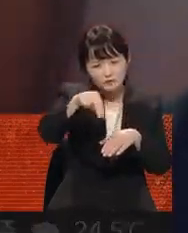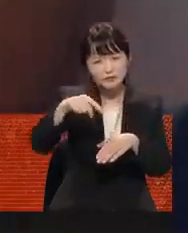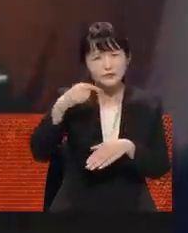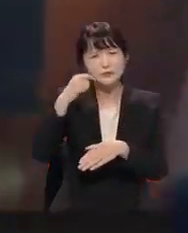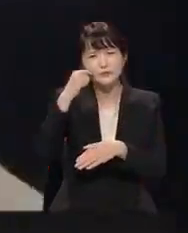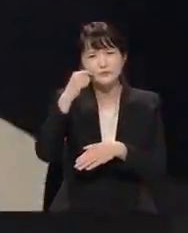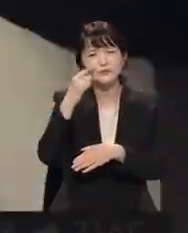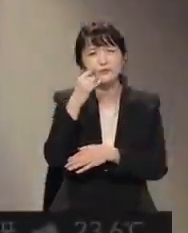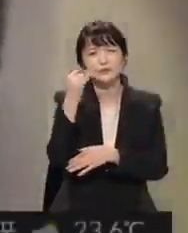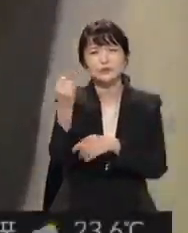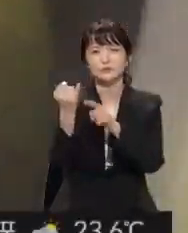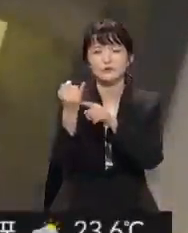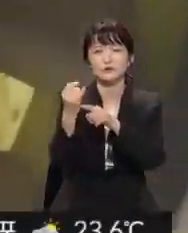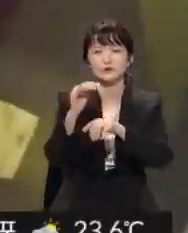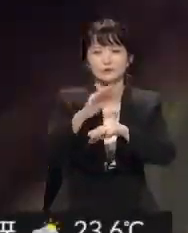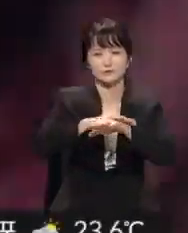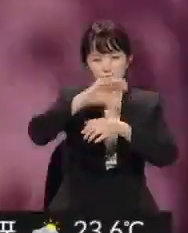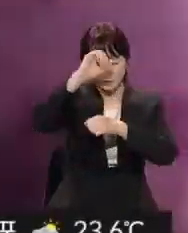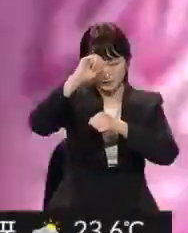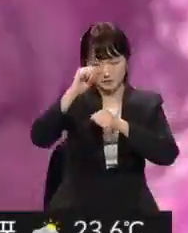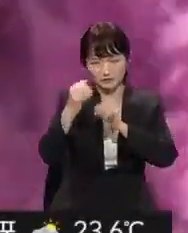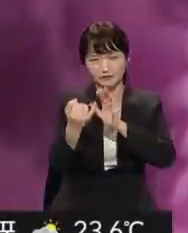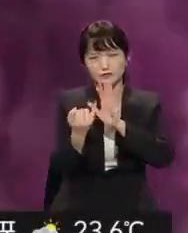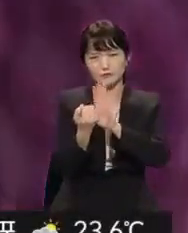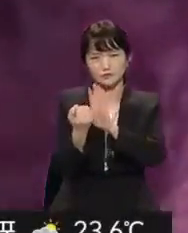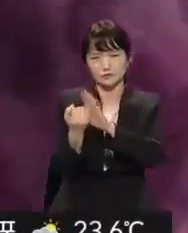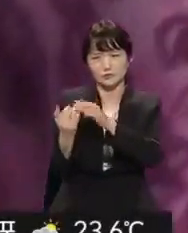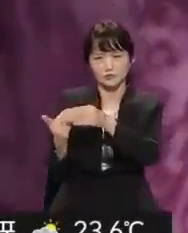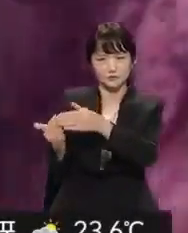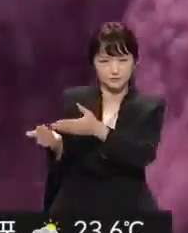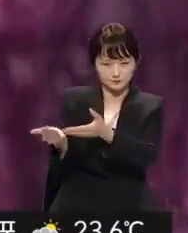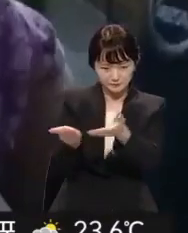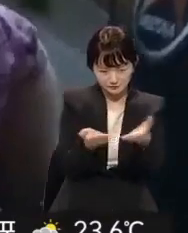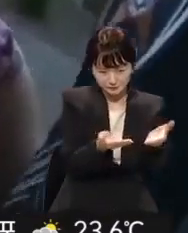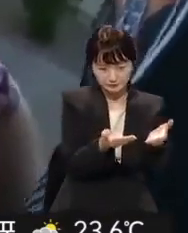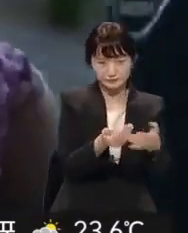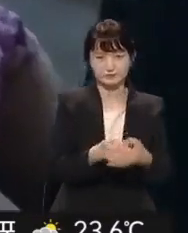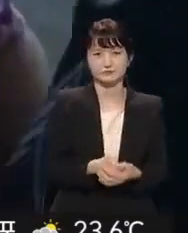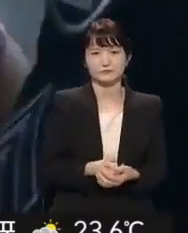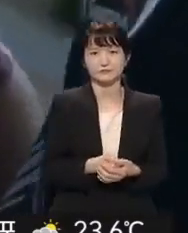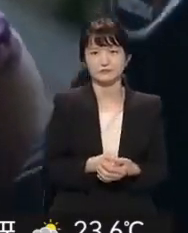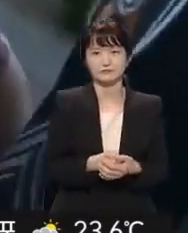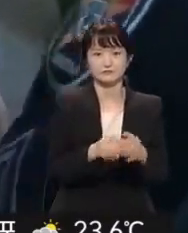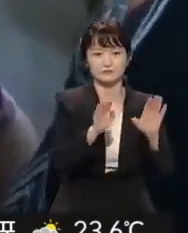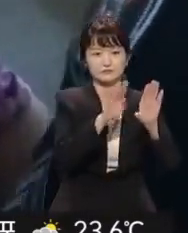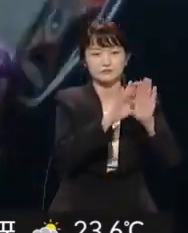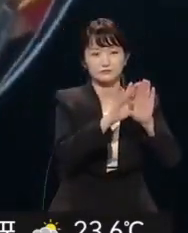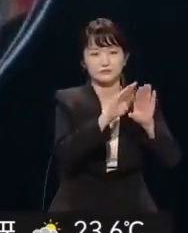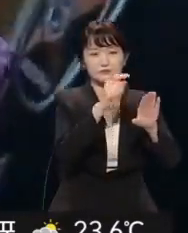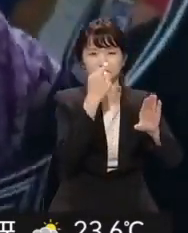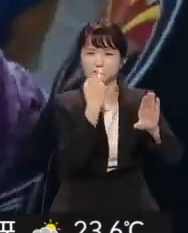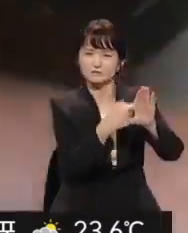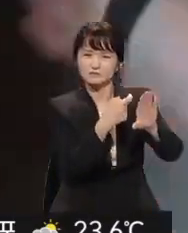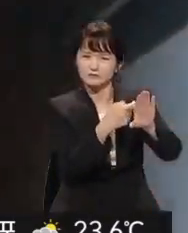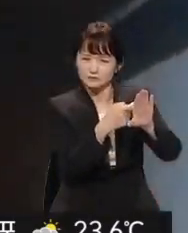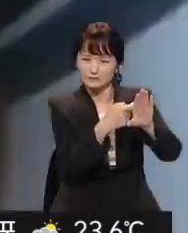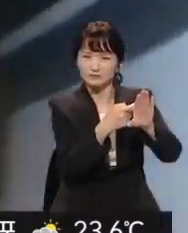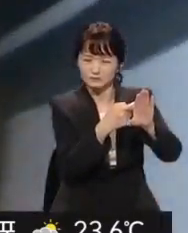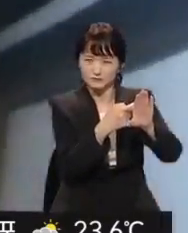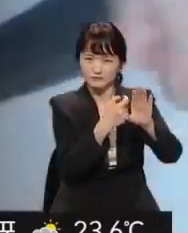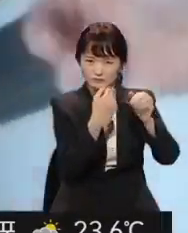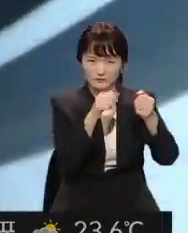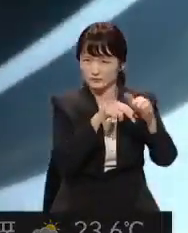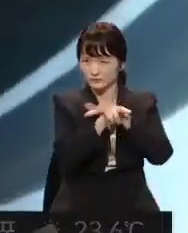경찰들은 어머니의 팔과 다리를 부축해서 1층으로 옮겼습니다. 그리고 경찰들은 옆집 문을 두들겨서 이웃들도 급히 대피시켰습니다.